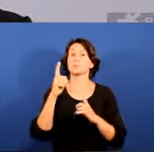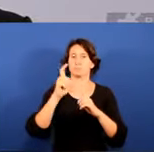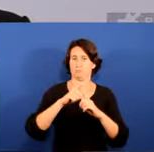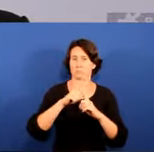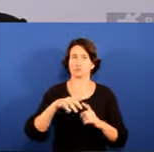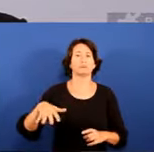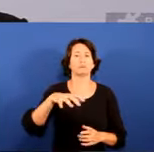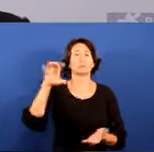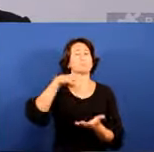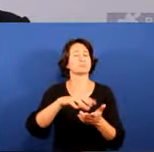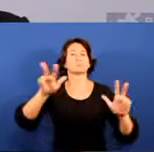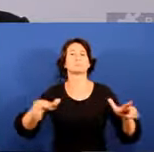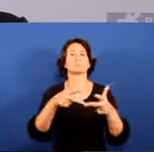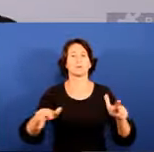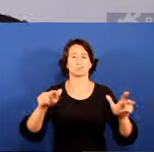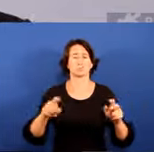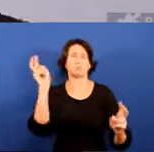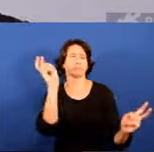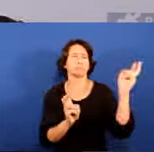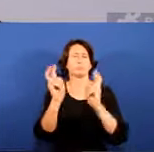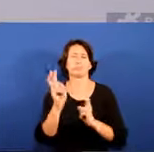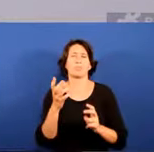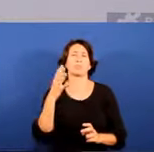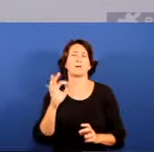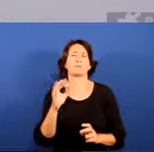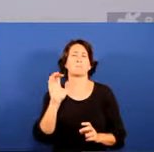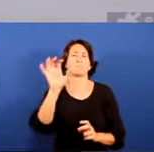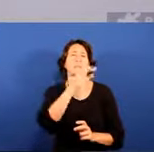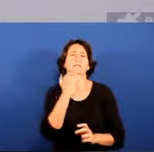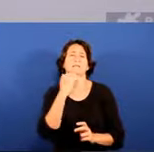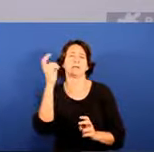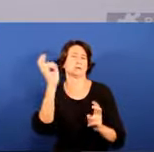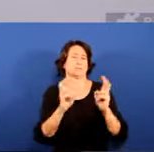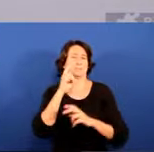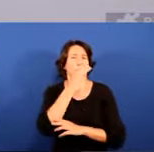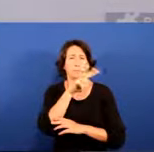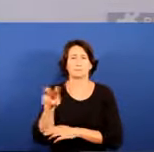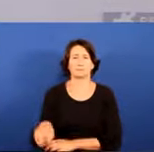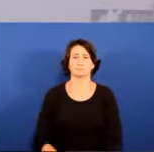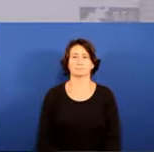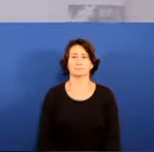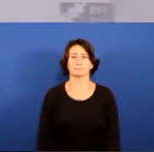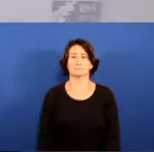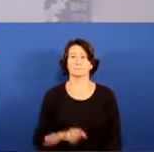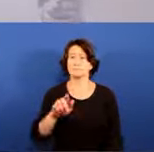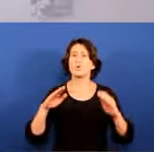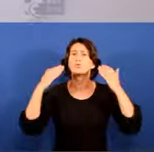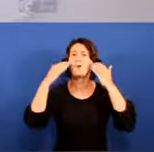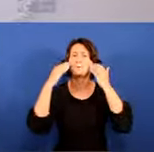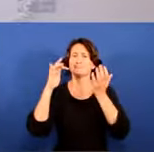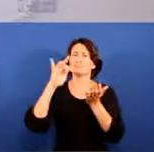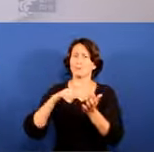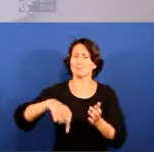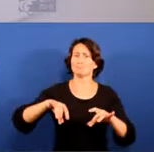diren bisitariek horren guztiaren berri jakin dezaten. World Foundry Organization 1927 urtean sortu